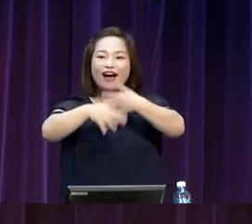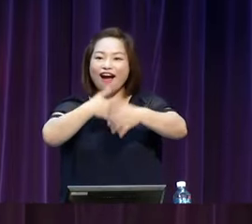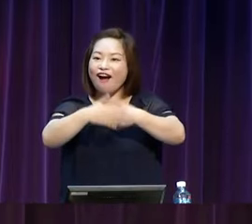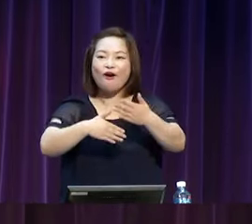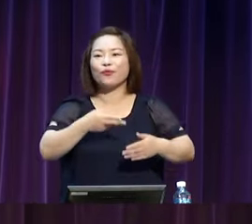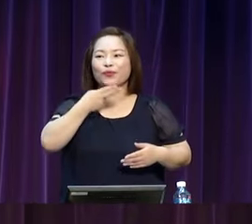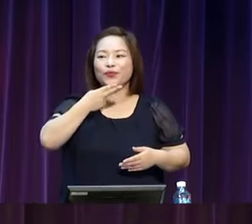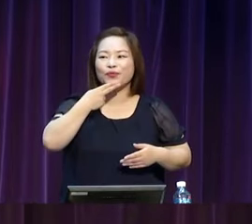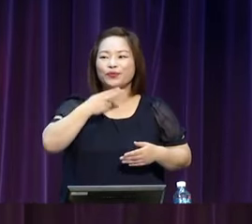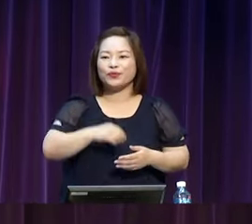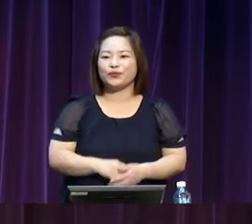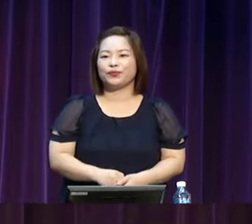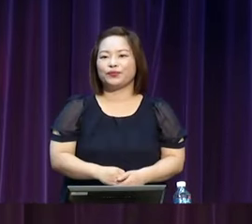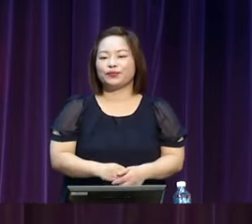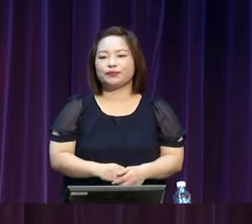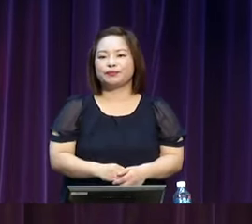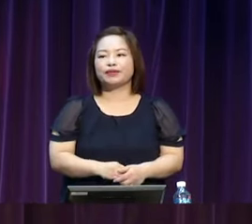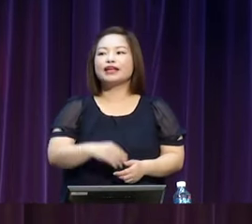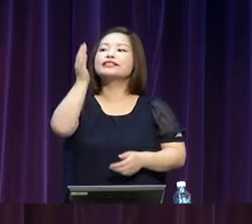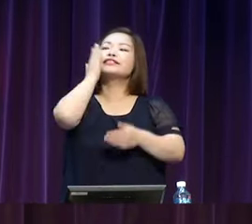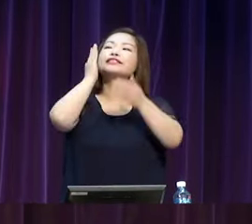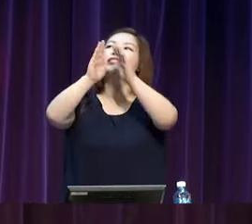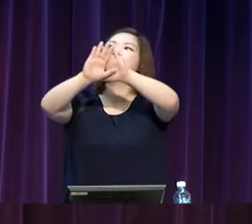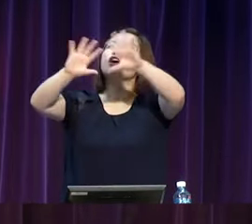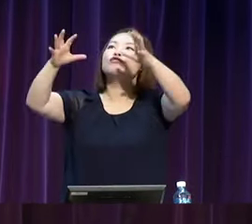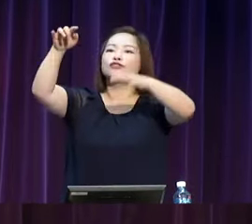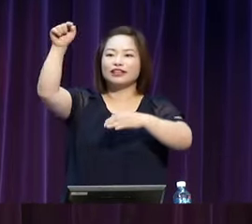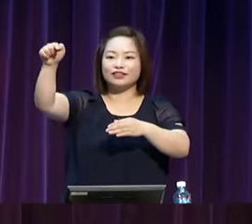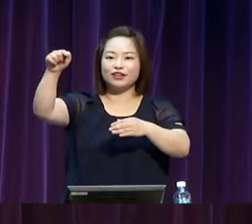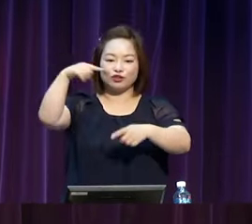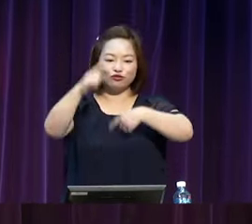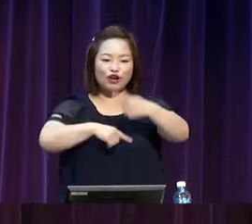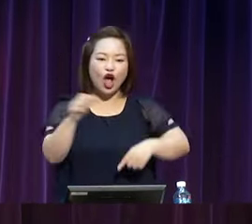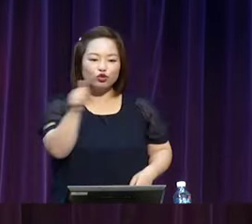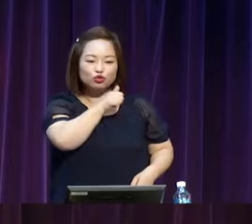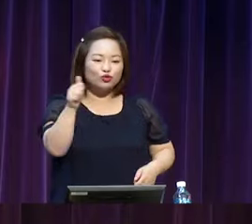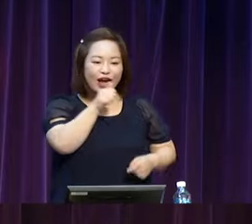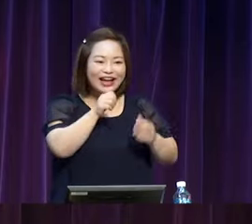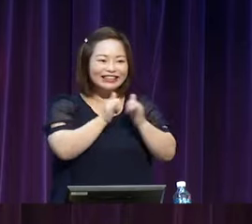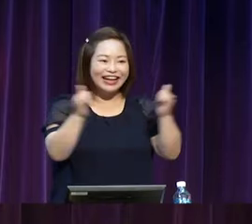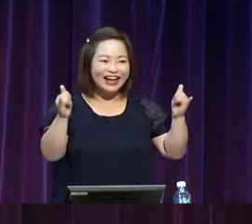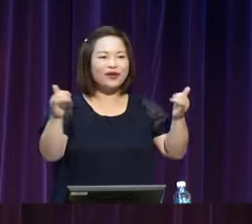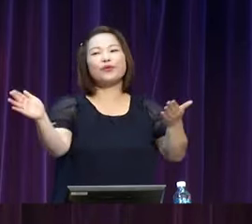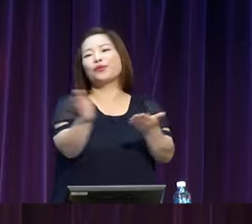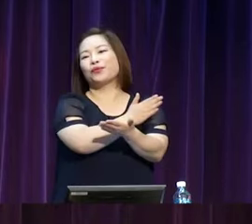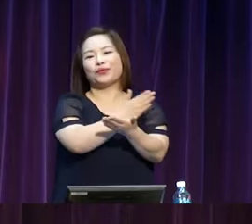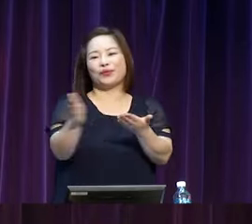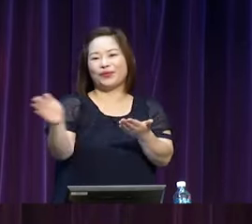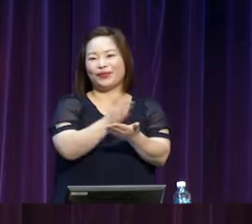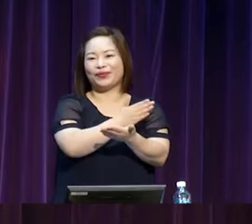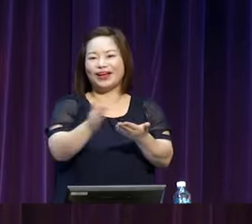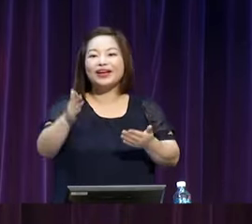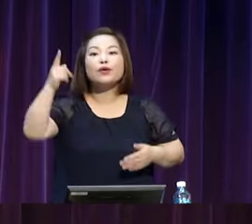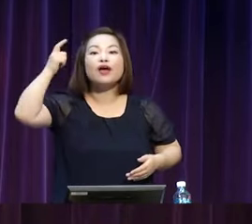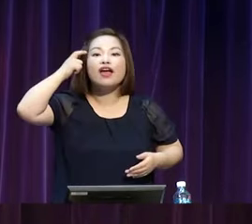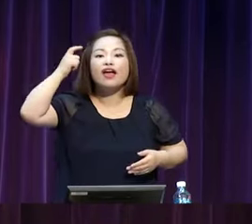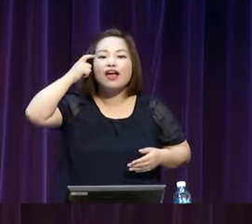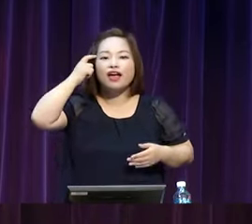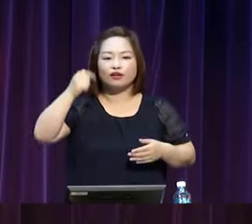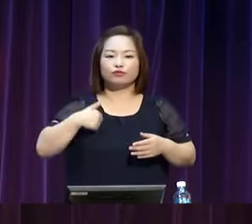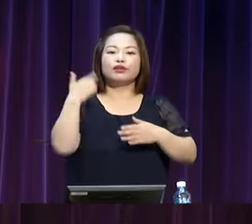없습니다. 예, 천국에는요 수화 통역하는 사람 한 사람도 없어요. 왜냐하면